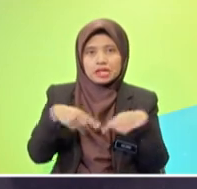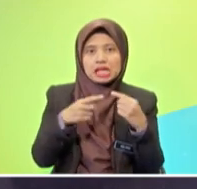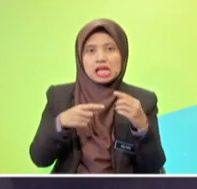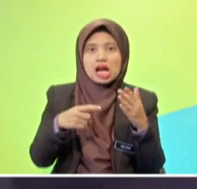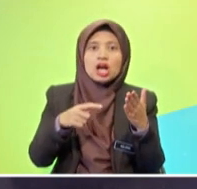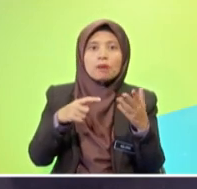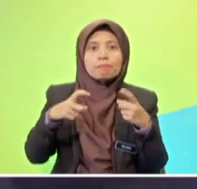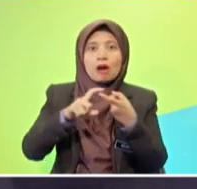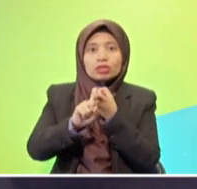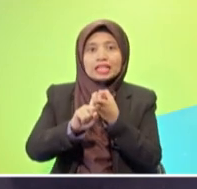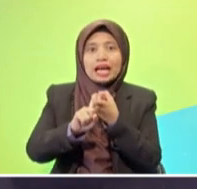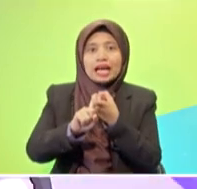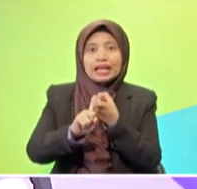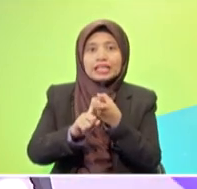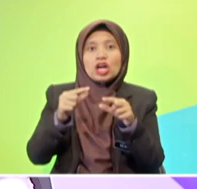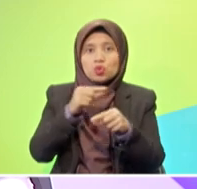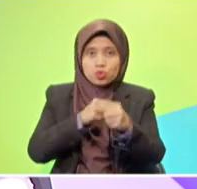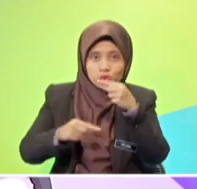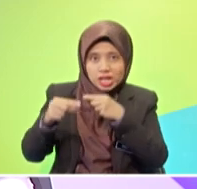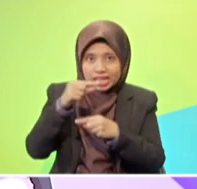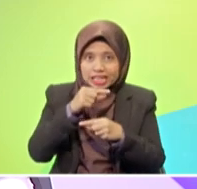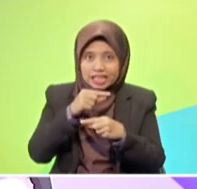yang terakhir sudah tentulah Penghujung